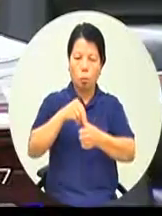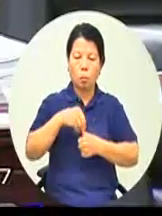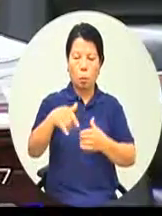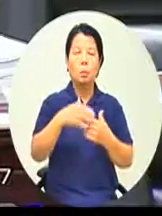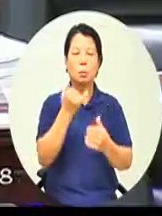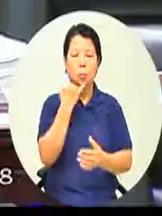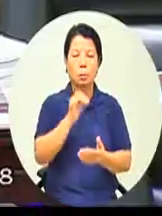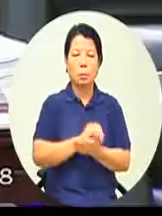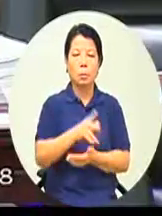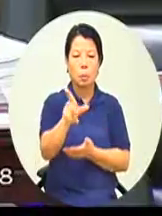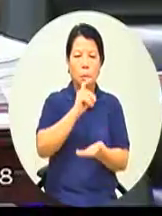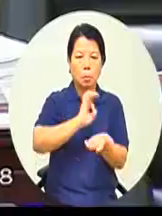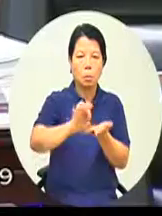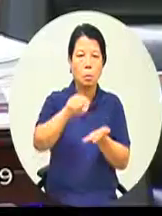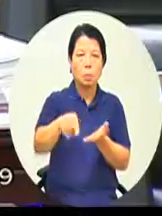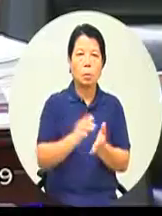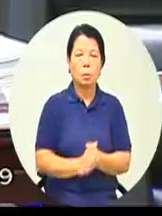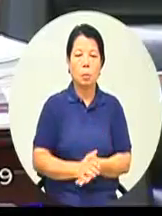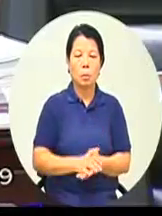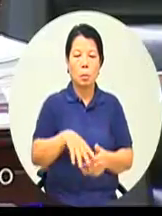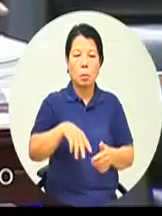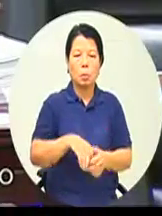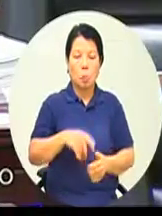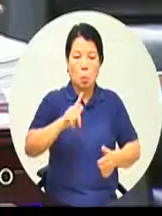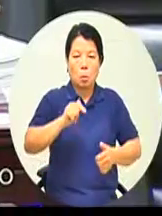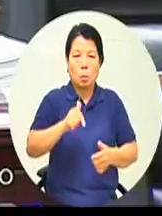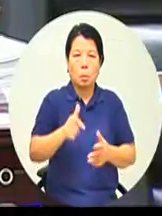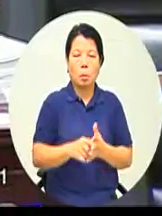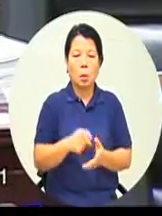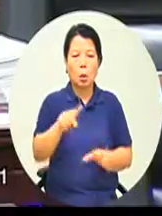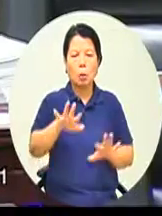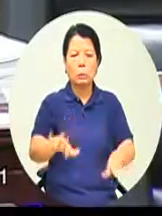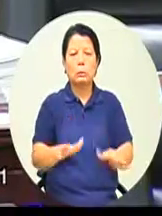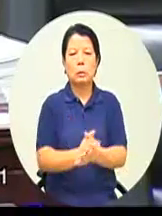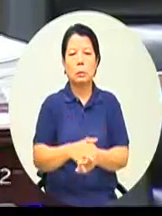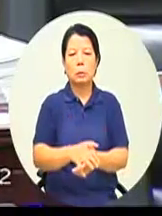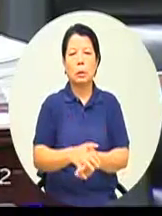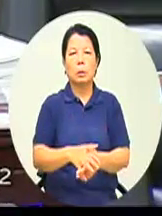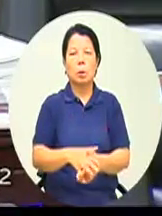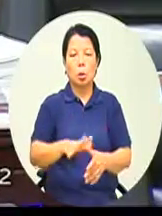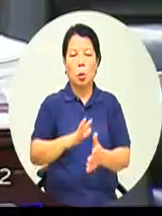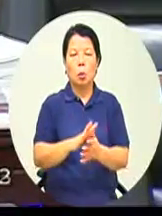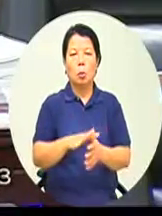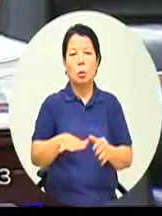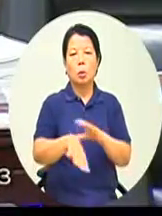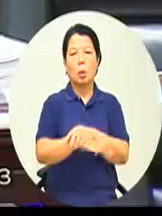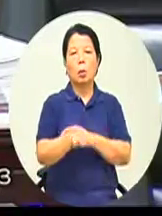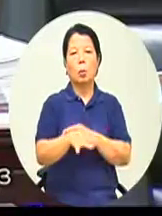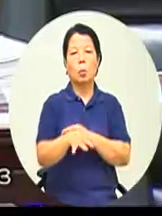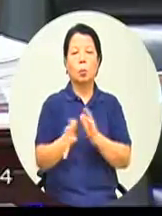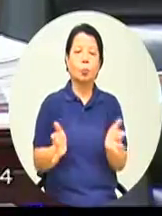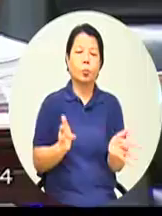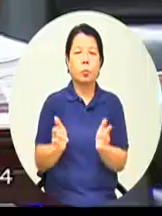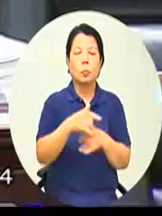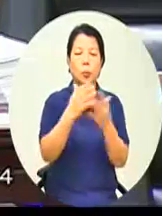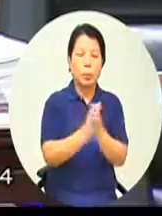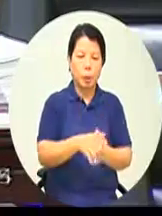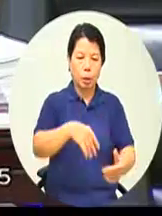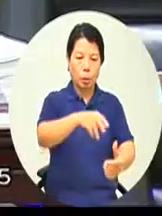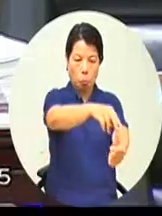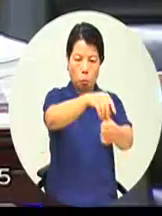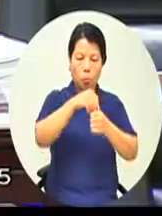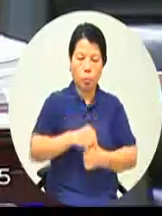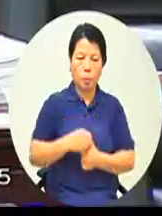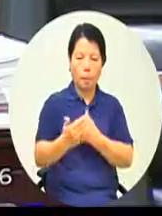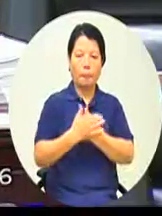调。那教练、那老师吼，神在学校的吼，迄会当叫来支援咱。所以咱伫因事会内